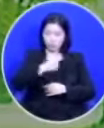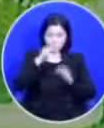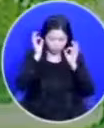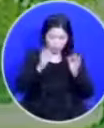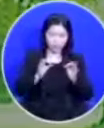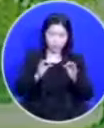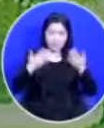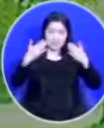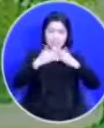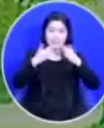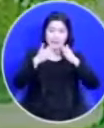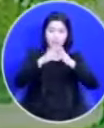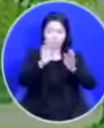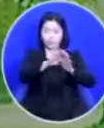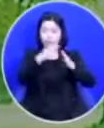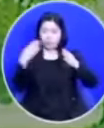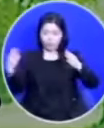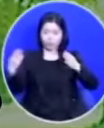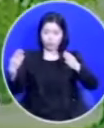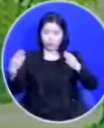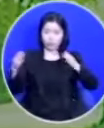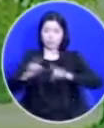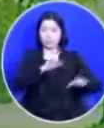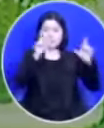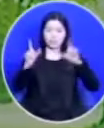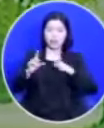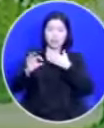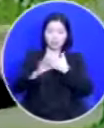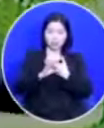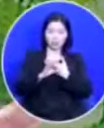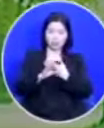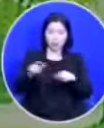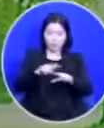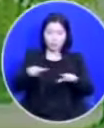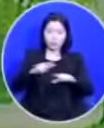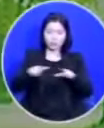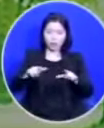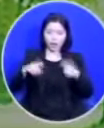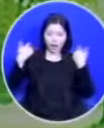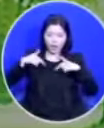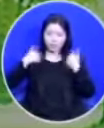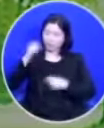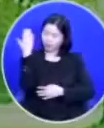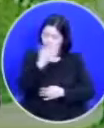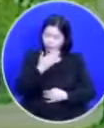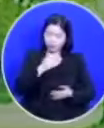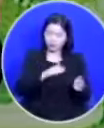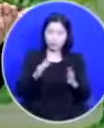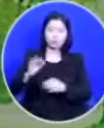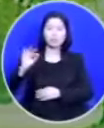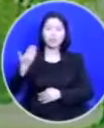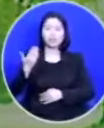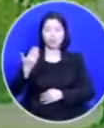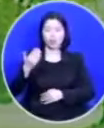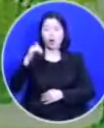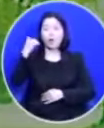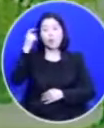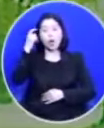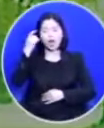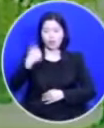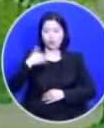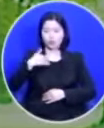집 문을 열고 살면 집안 정리가 다 평소에 다 해 놓고 살아야 됩니다 누가 들어와서 볼 지